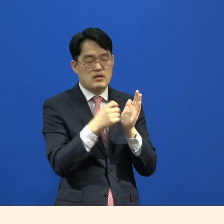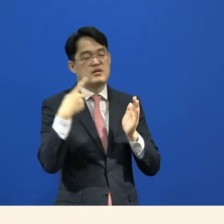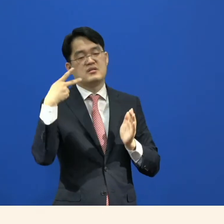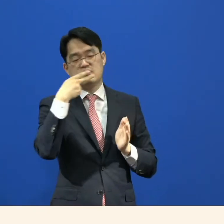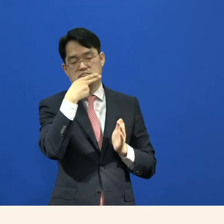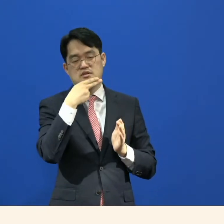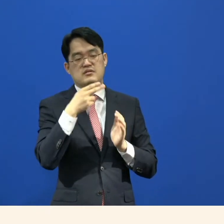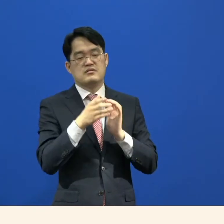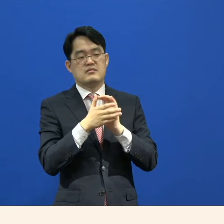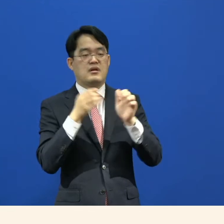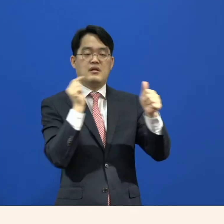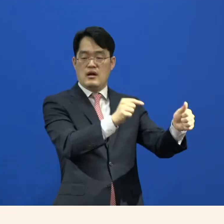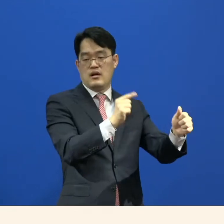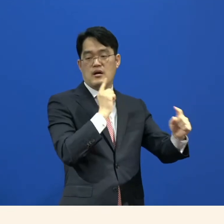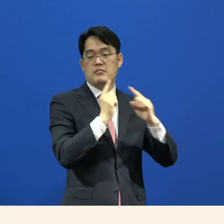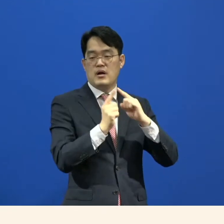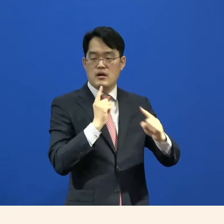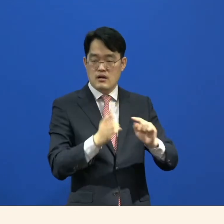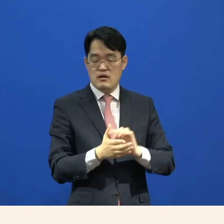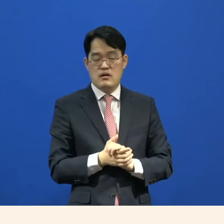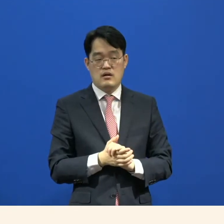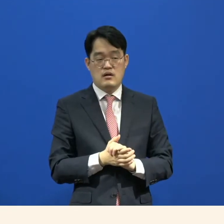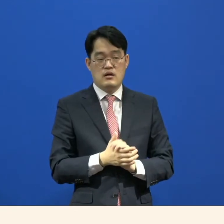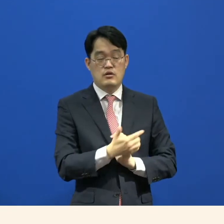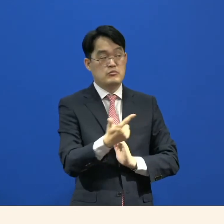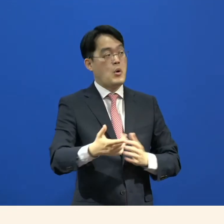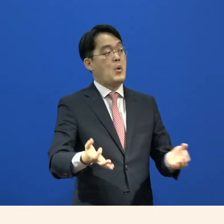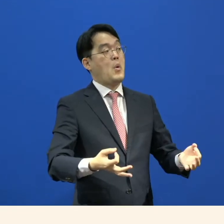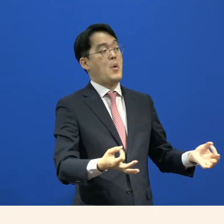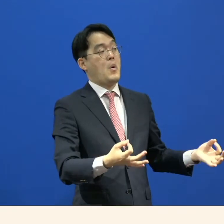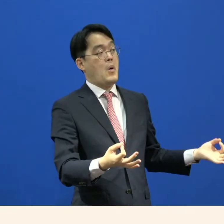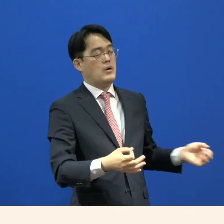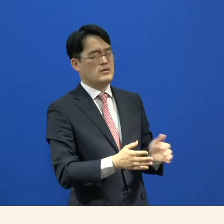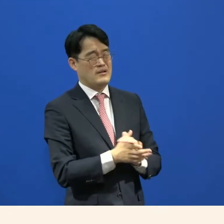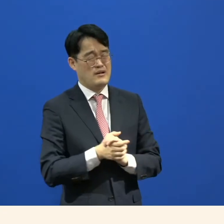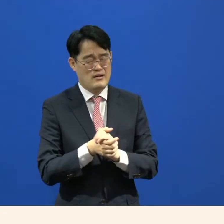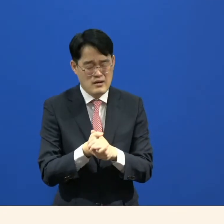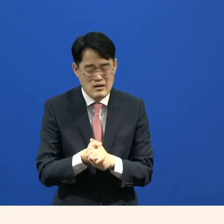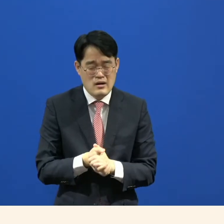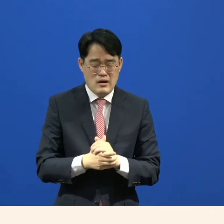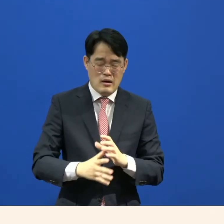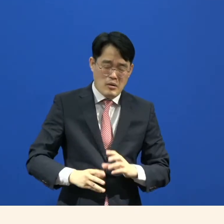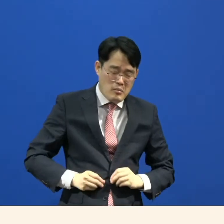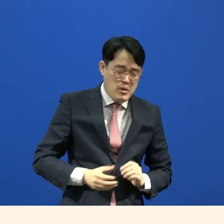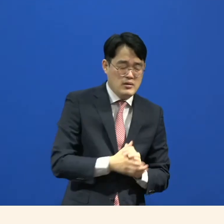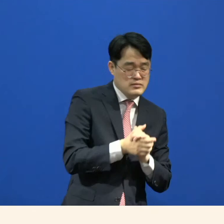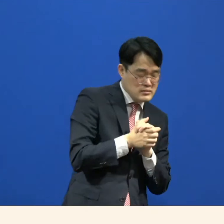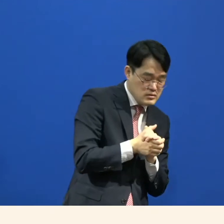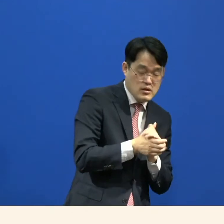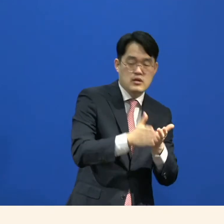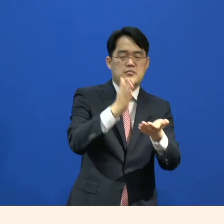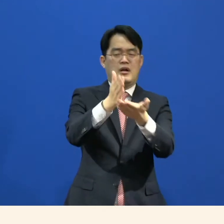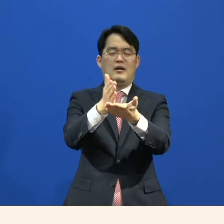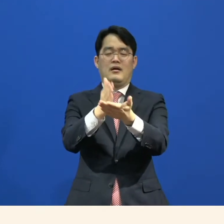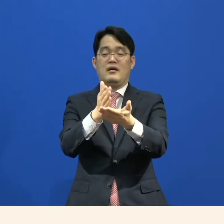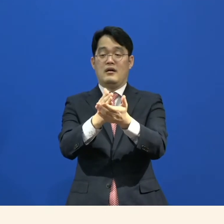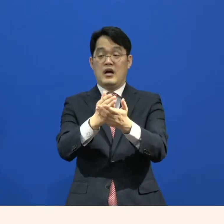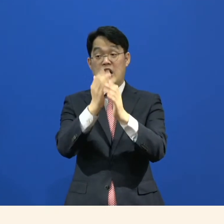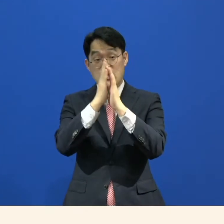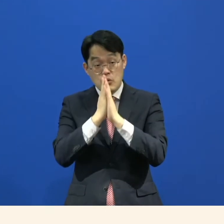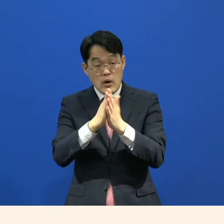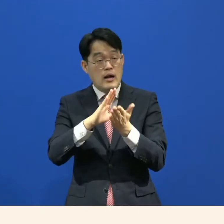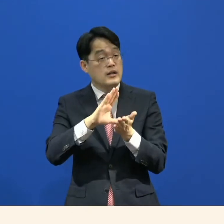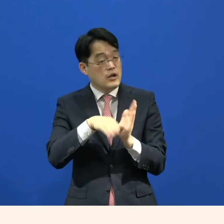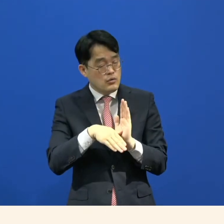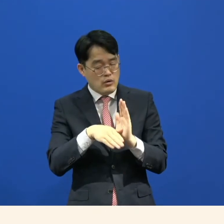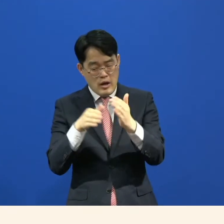거예요. 너무 생색내지 말라는 거죠. 기도할 때도 골방에 들어가라. 구제할 때도